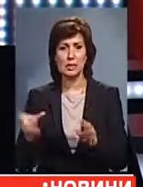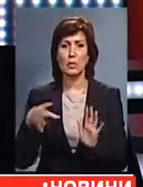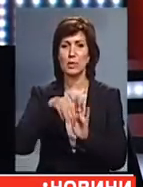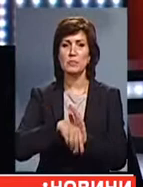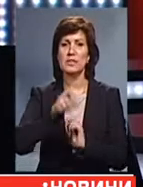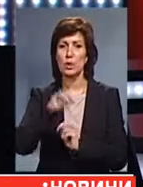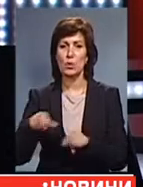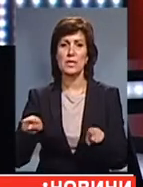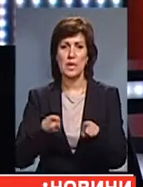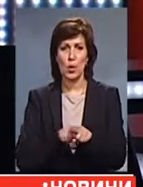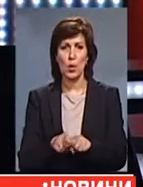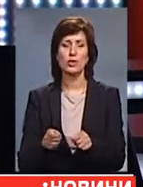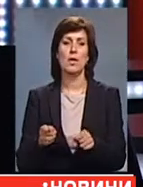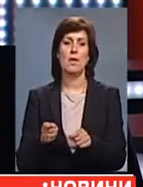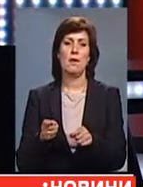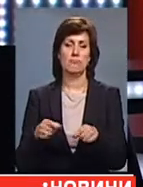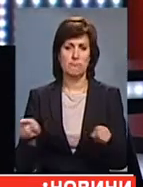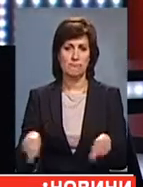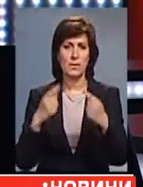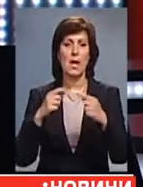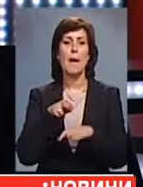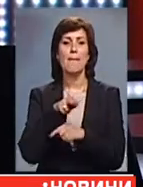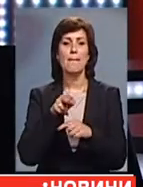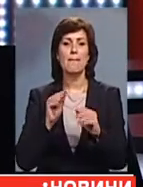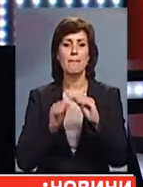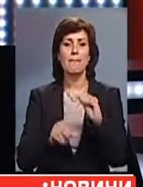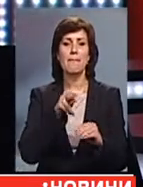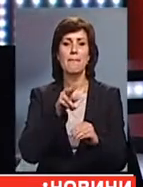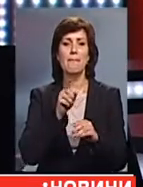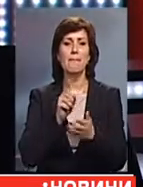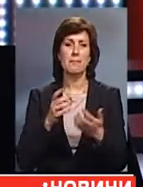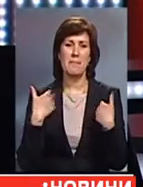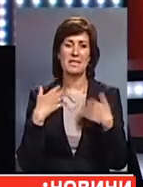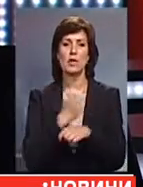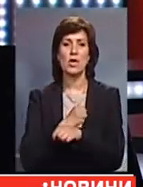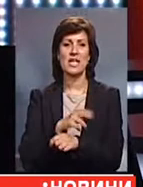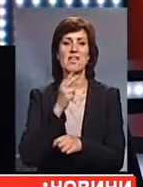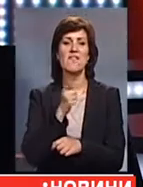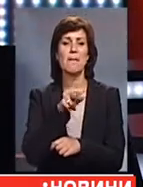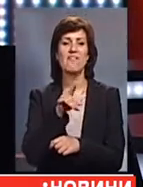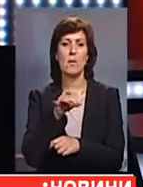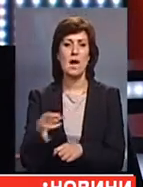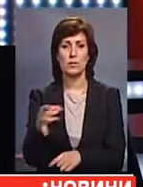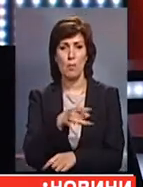людей, також підготували пансіонати в Первомайському районі. Триває евакуація в Красногорі.